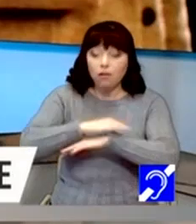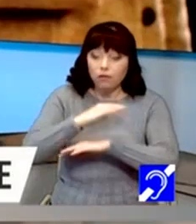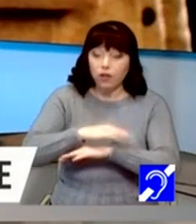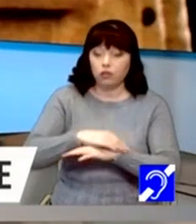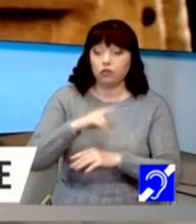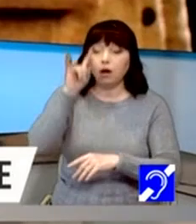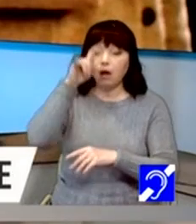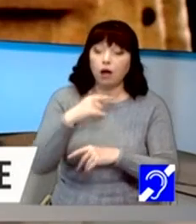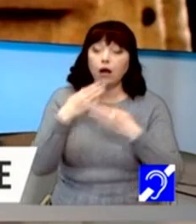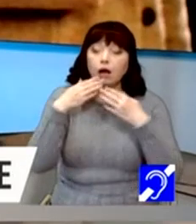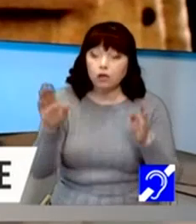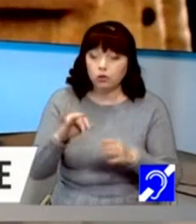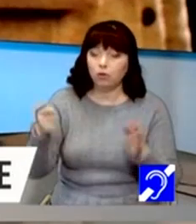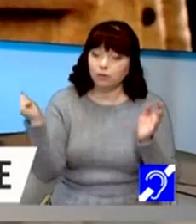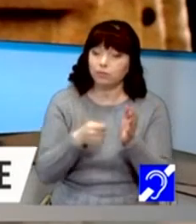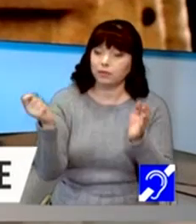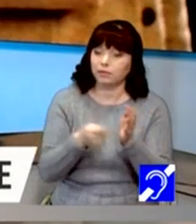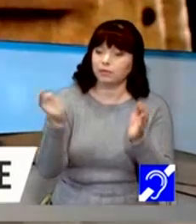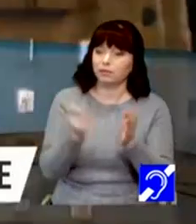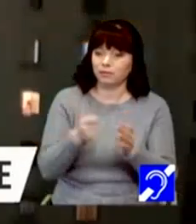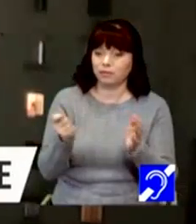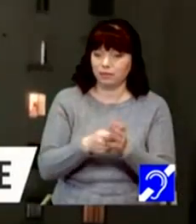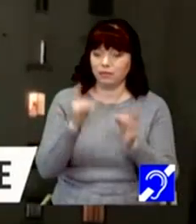cu oale și ustensile de bucătărie